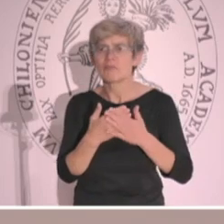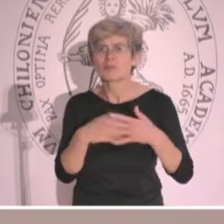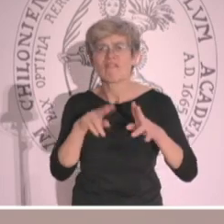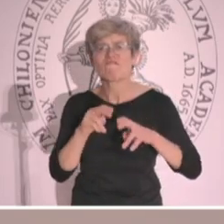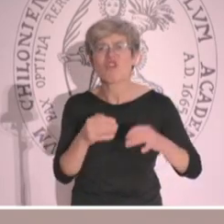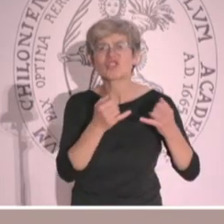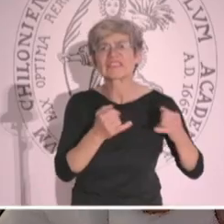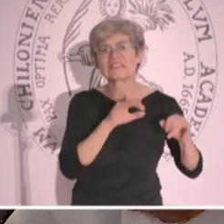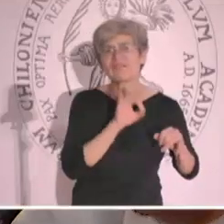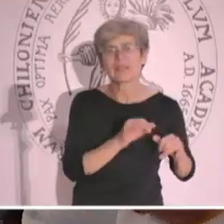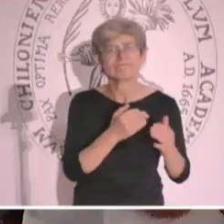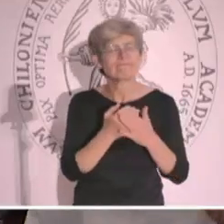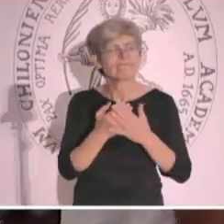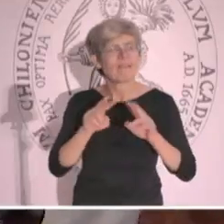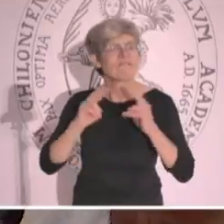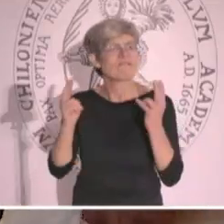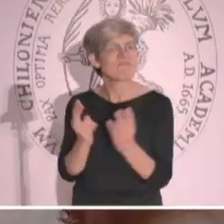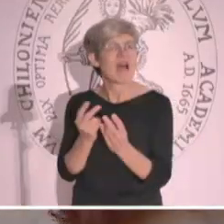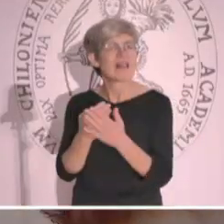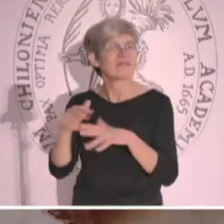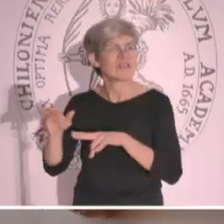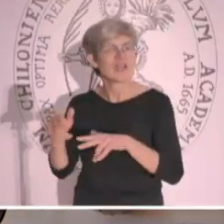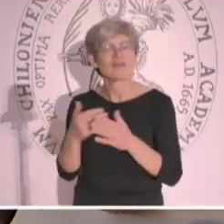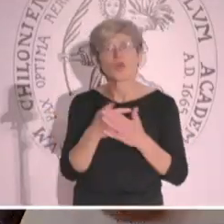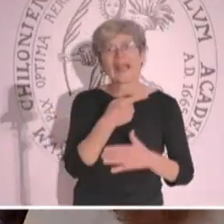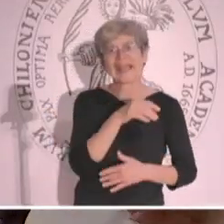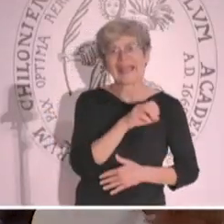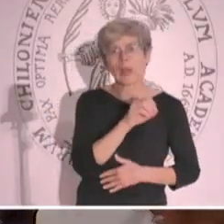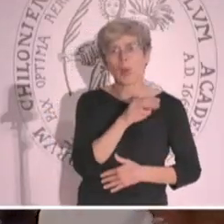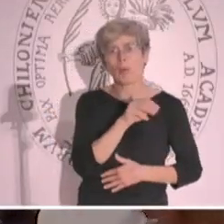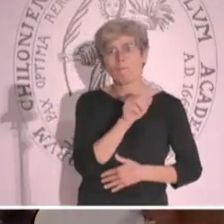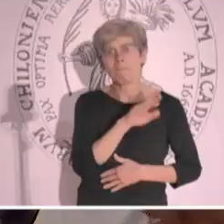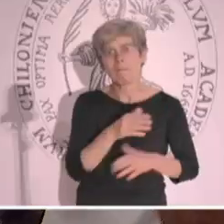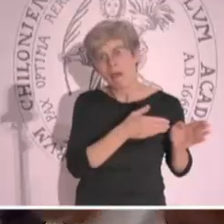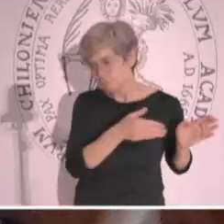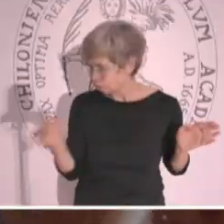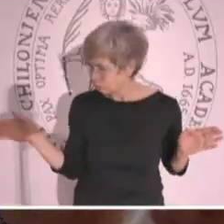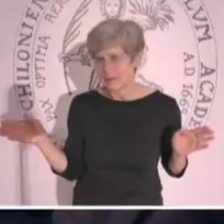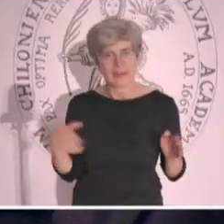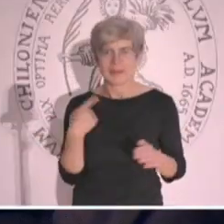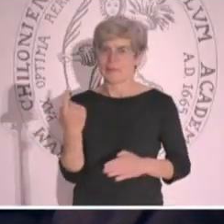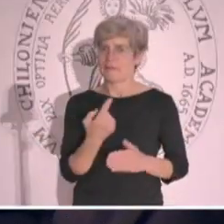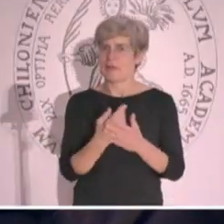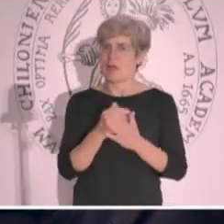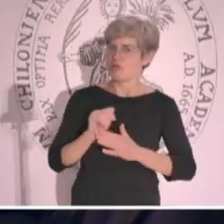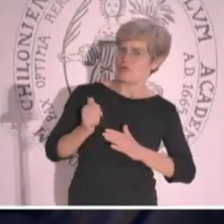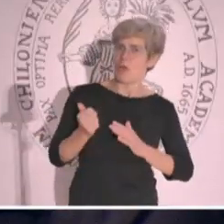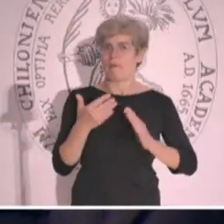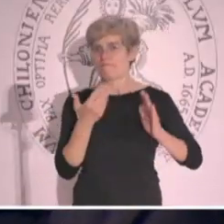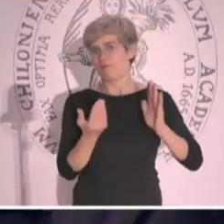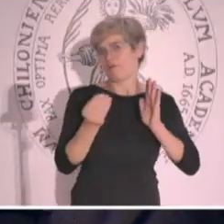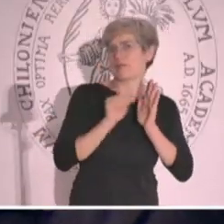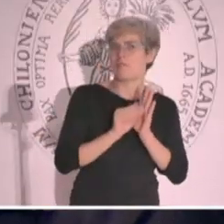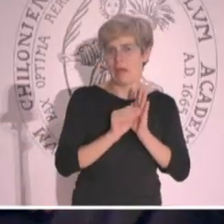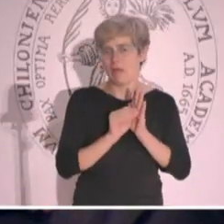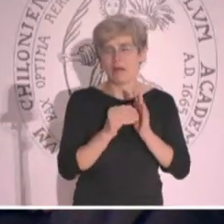das Institut für Weltwirtschaft oder das Geomar-Institut denke, dann sind wir in den Top 5 oder Top 10 und das nicht bundesweit,